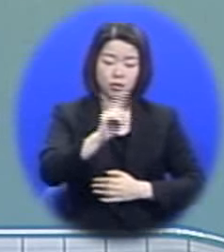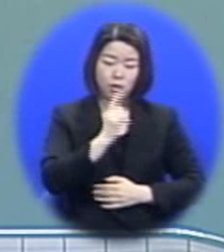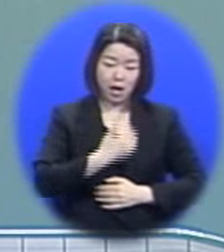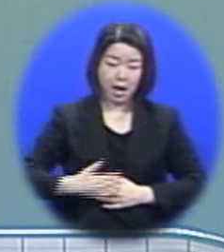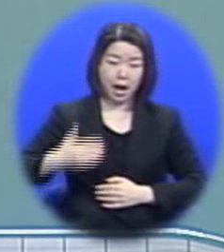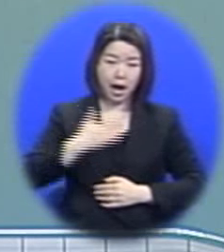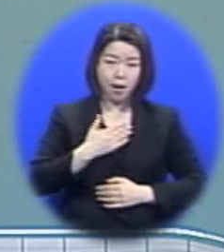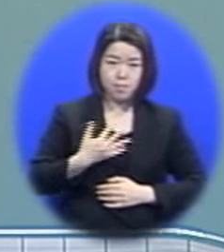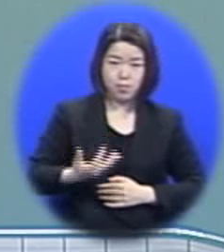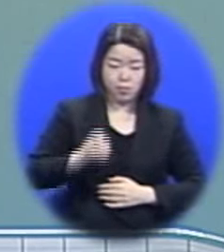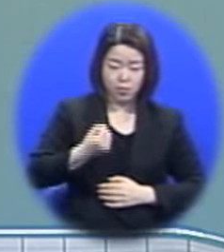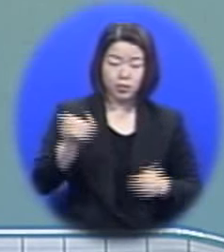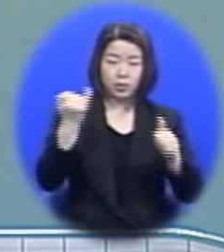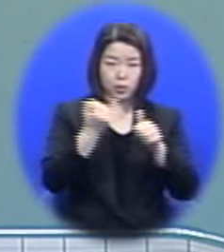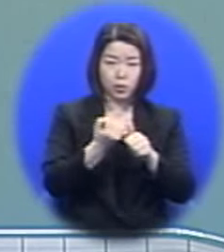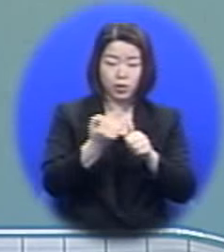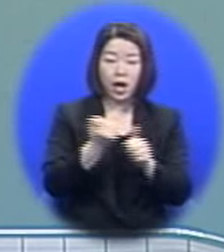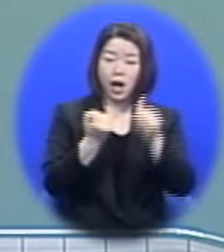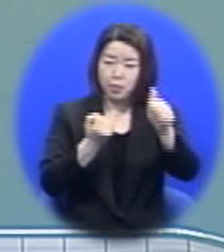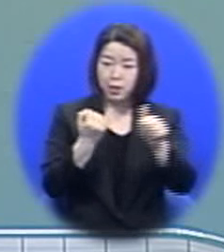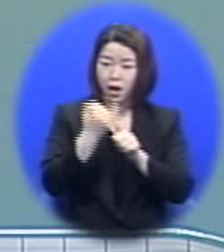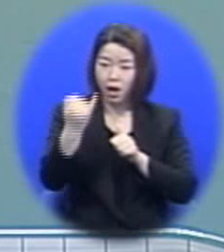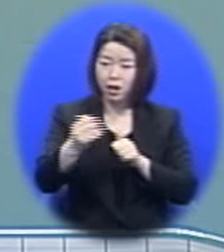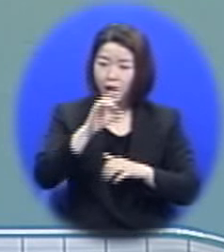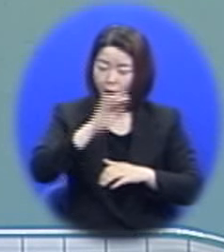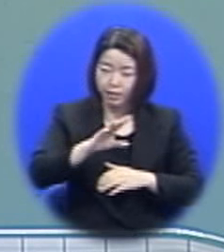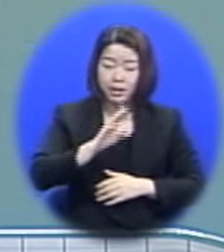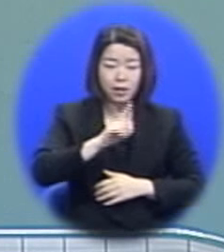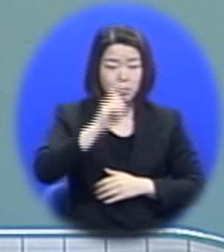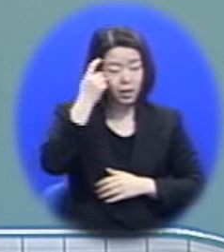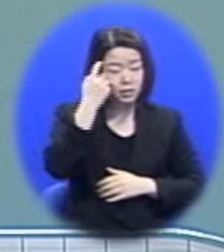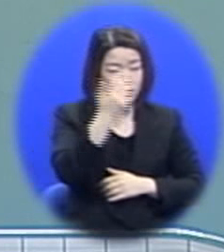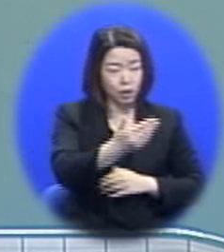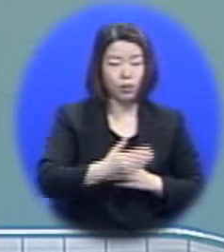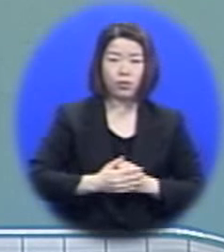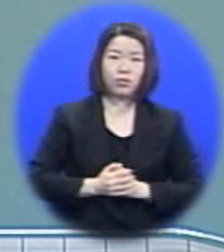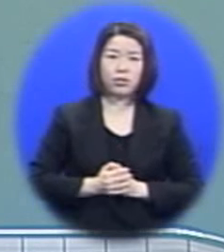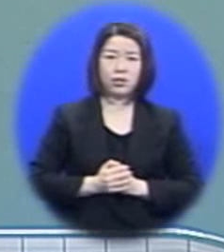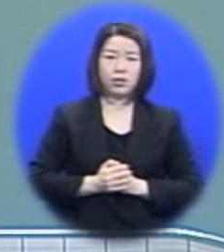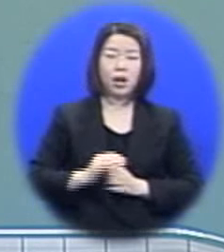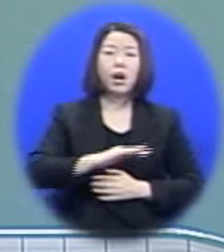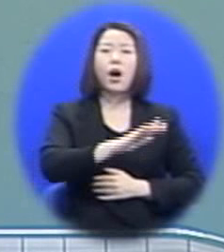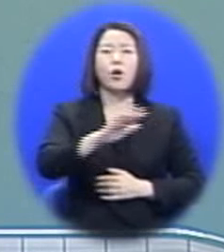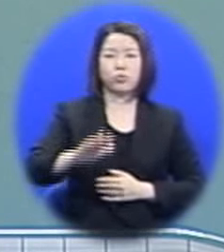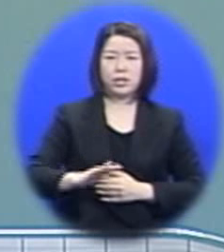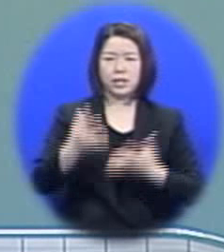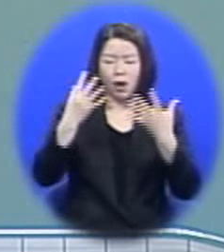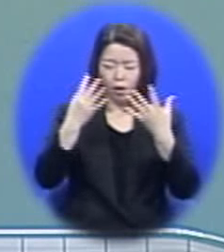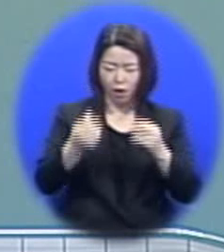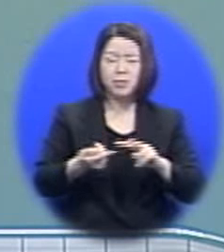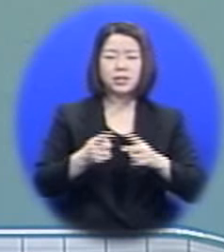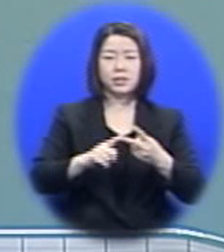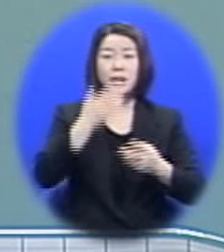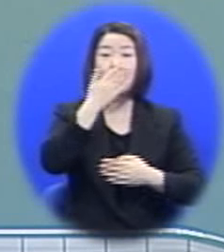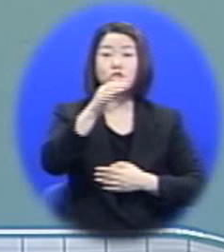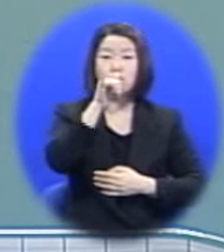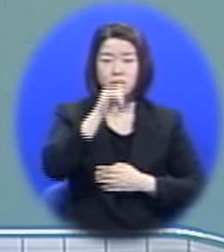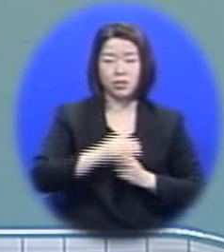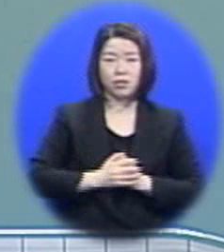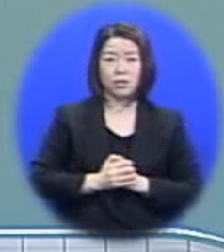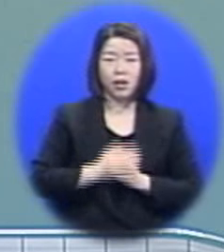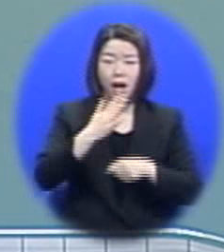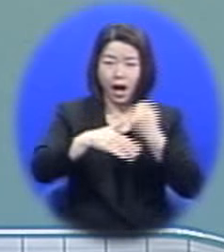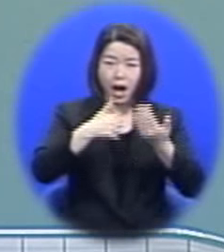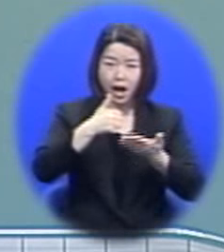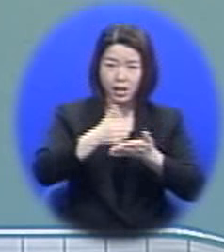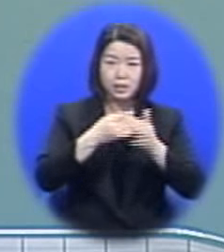맺어진 너 남편한테 아내한테는 왜 안 된다 그러냐? 우리들이 얼마든지 할 수 있는 거예요.